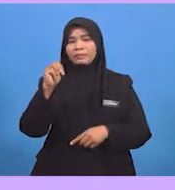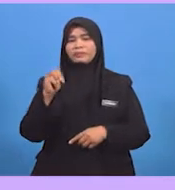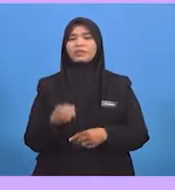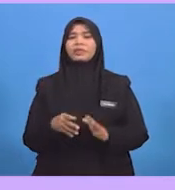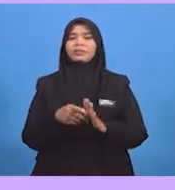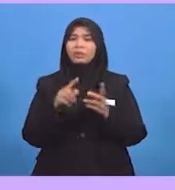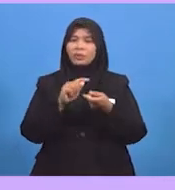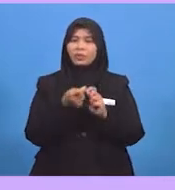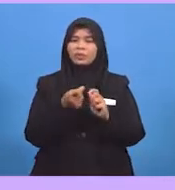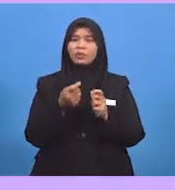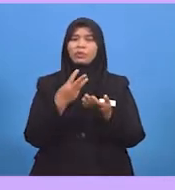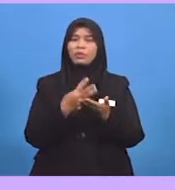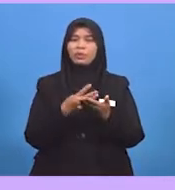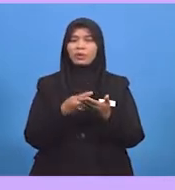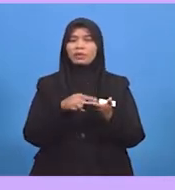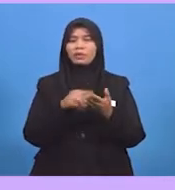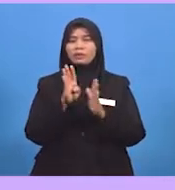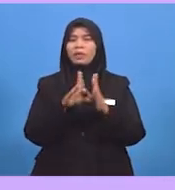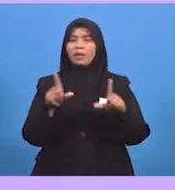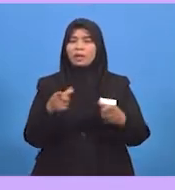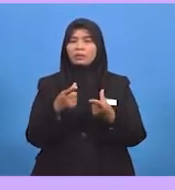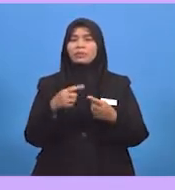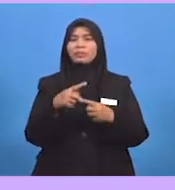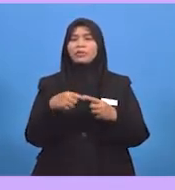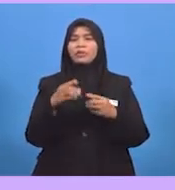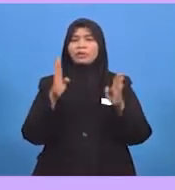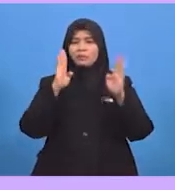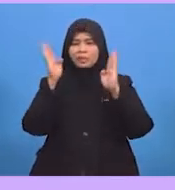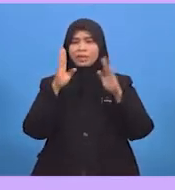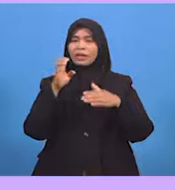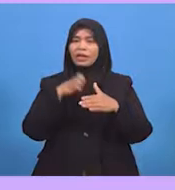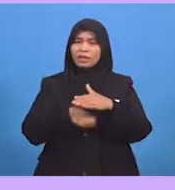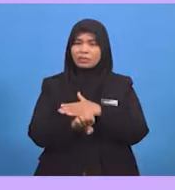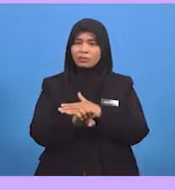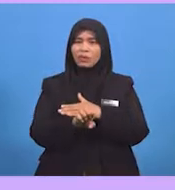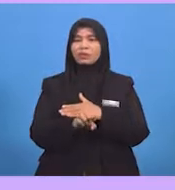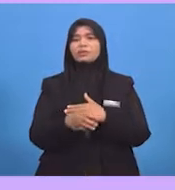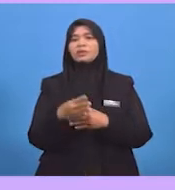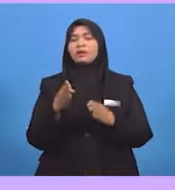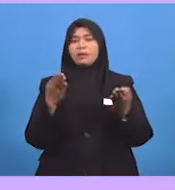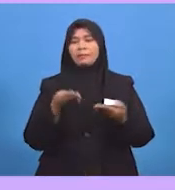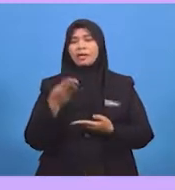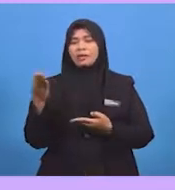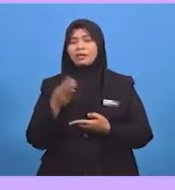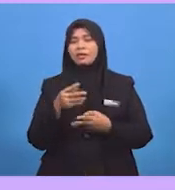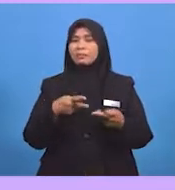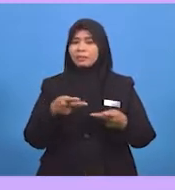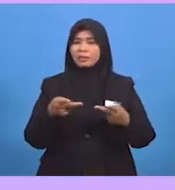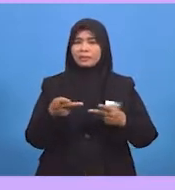Pertukaran mata wang ini juga berlaku apabila Malaysia mengeksport barang dan perkhidmatan kepada negara